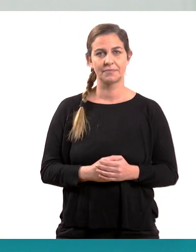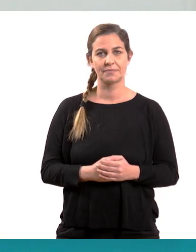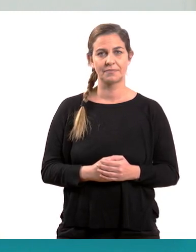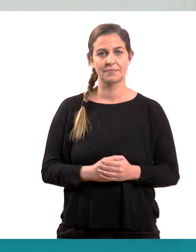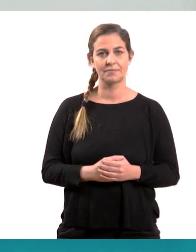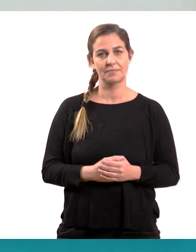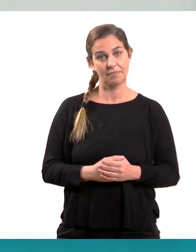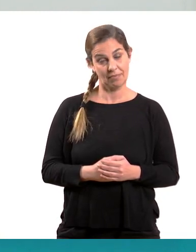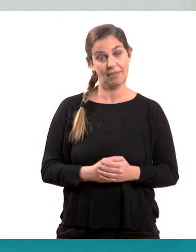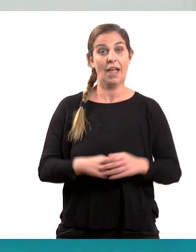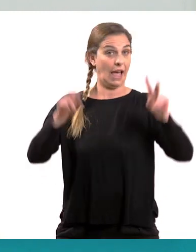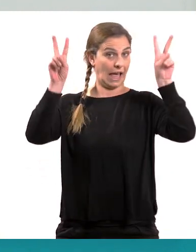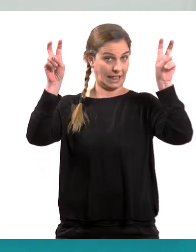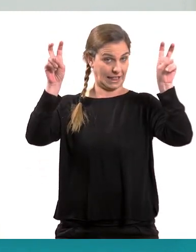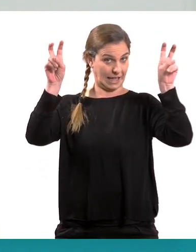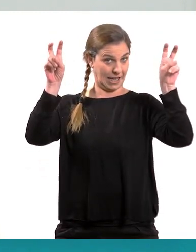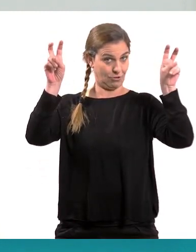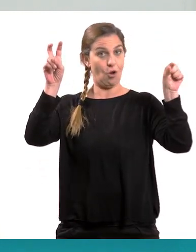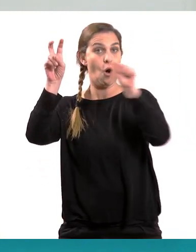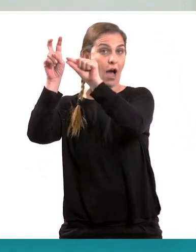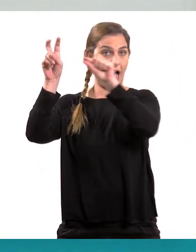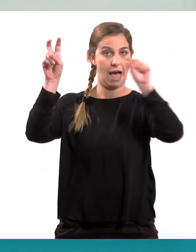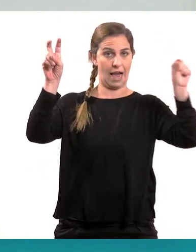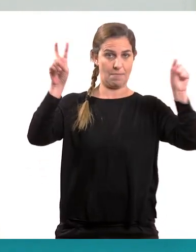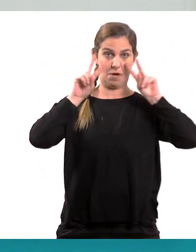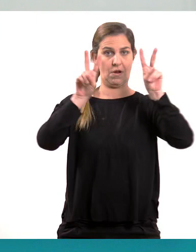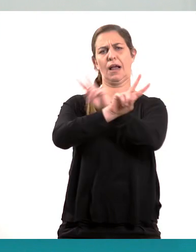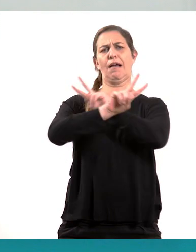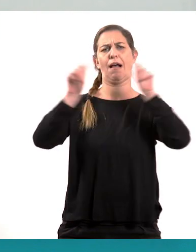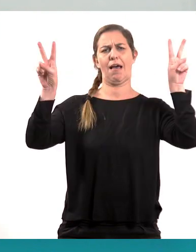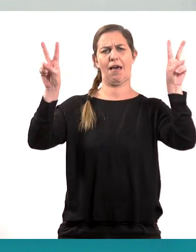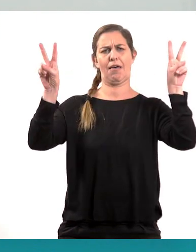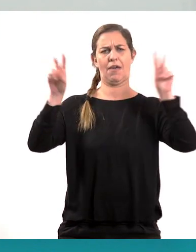Να βάλουμε και μια γραμμούλα, να το ξεχωρίζουμε.